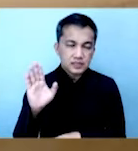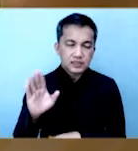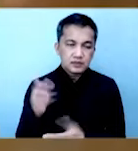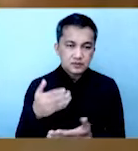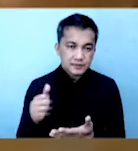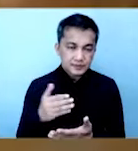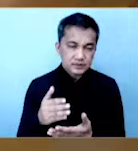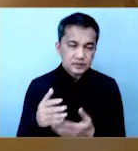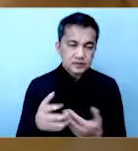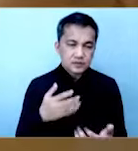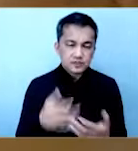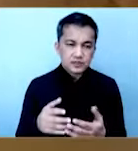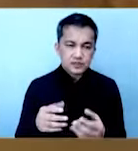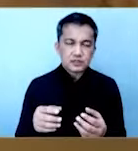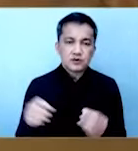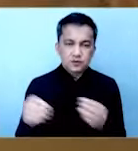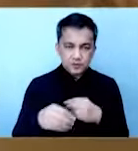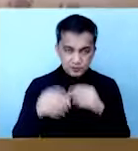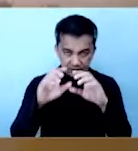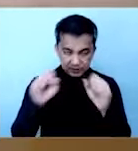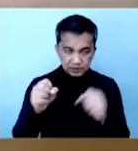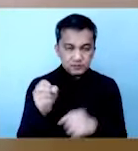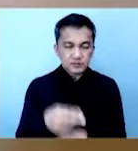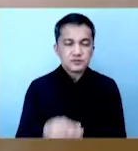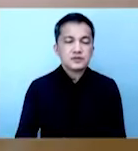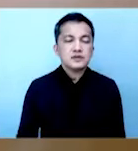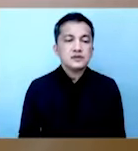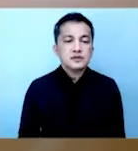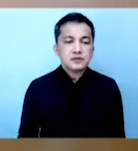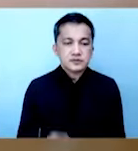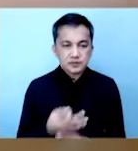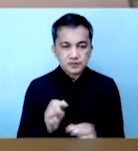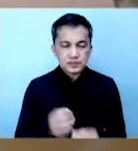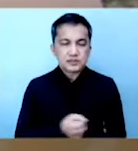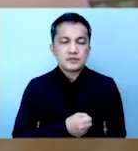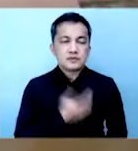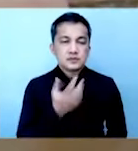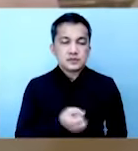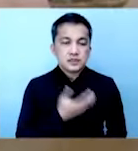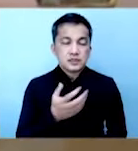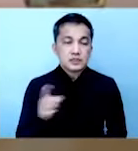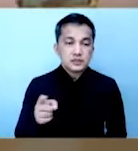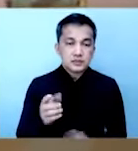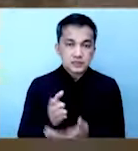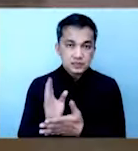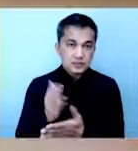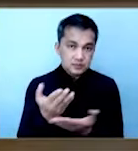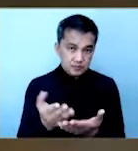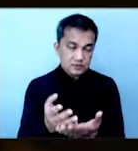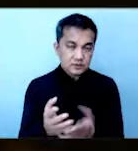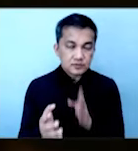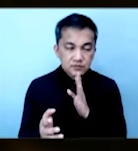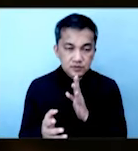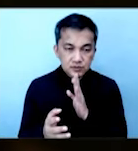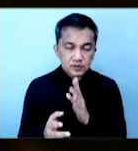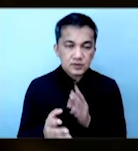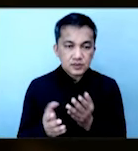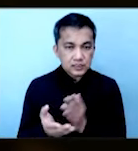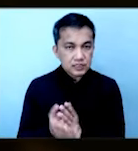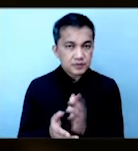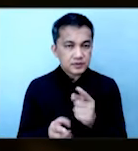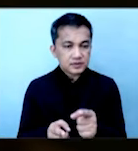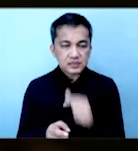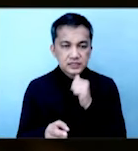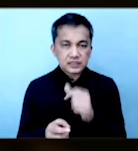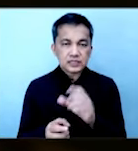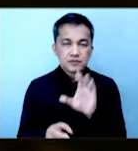kahit Malacañang pa ang may utos niyan. Ang freedom of expression kasi ay ang karapatan mong magsalita at karapatan mong hindi pwersahin